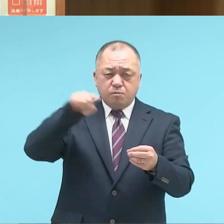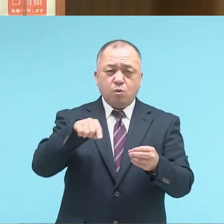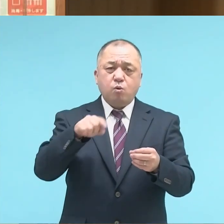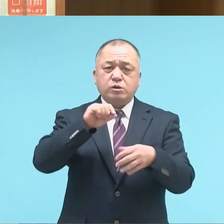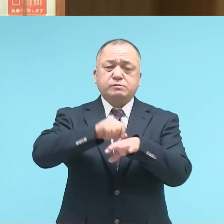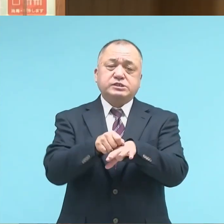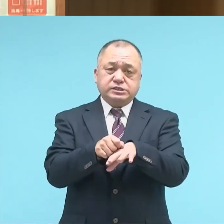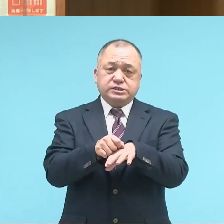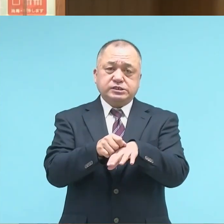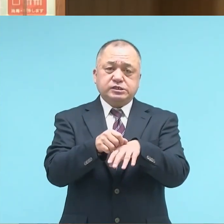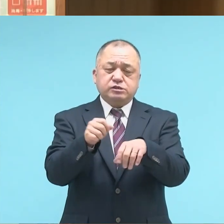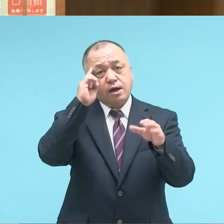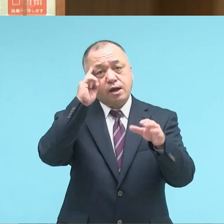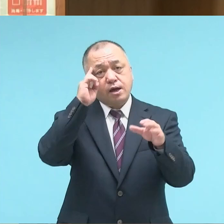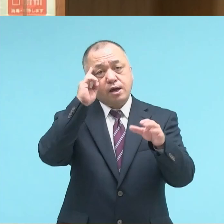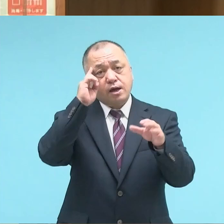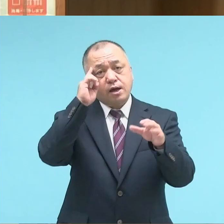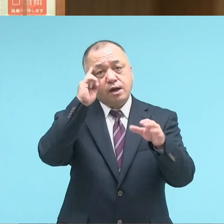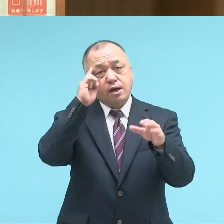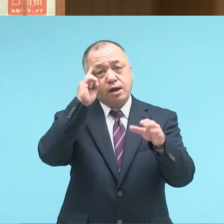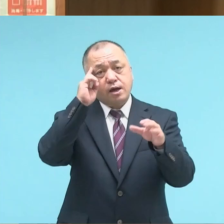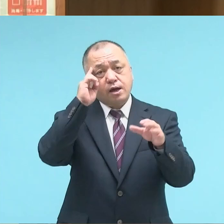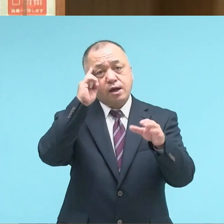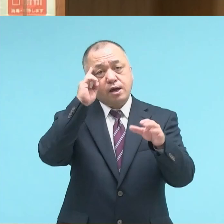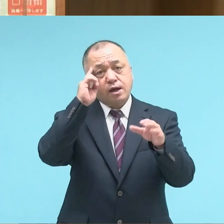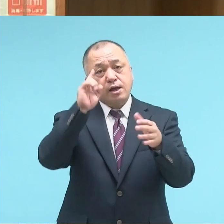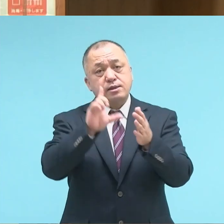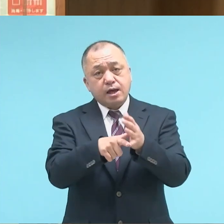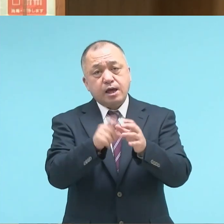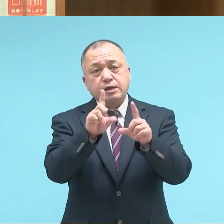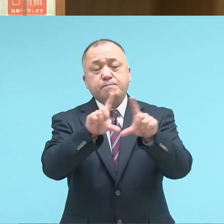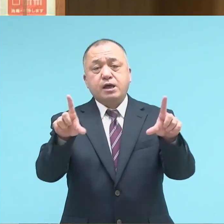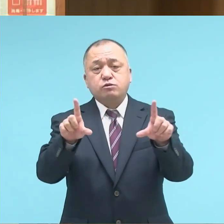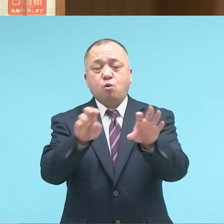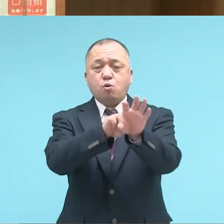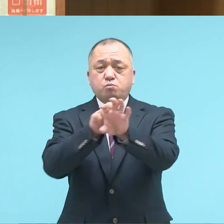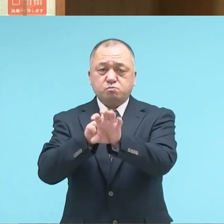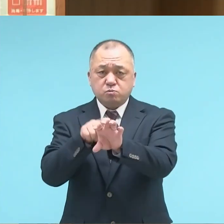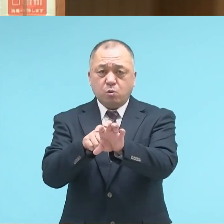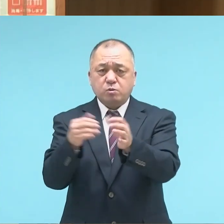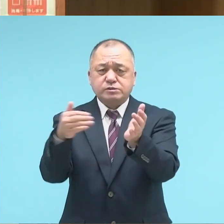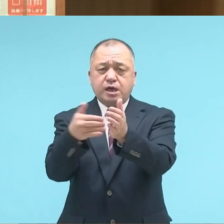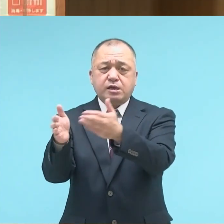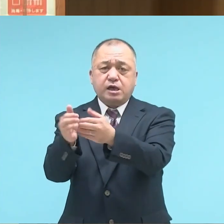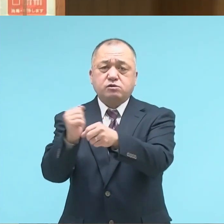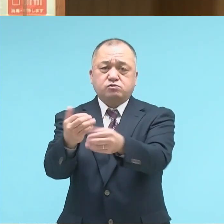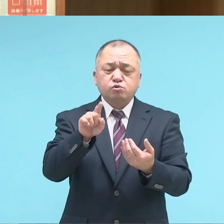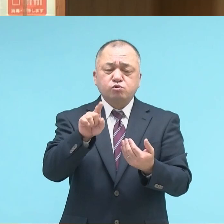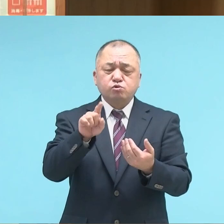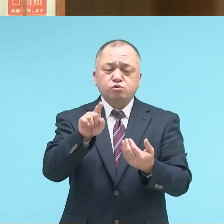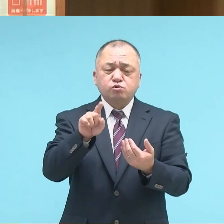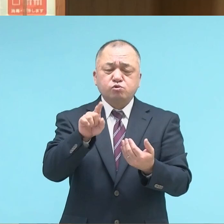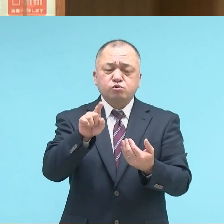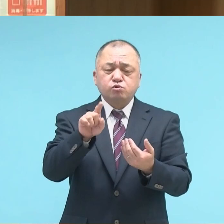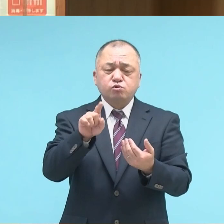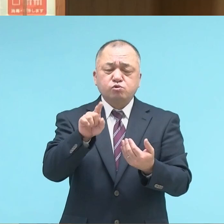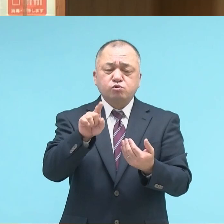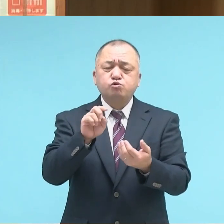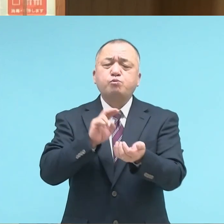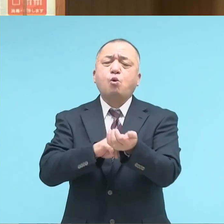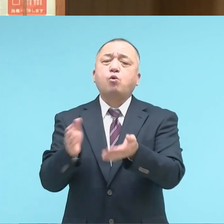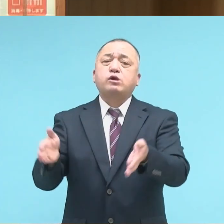し、特に札幌の状況を考えると一般の医療を制限せざるを得ないような、そういった病院な